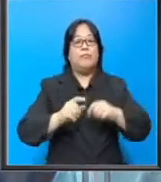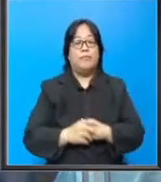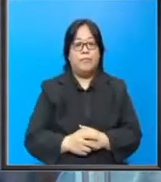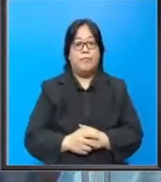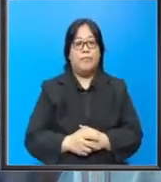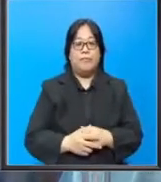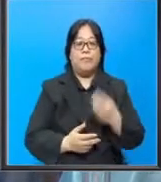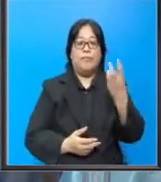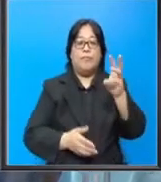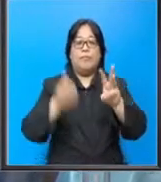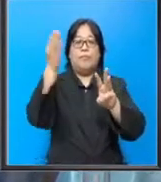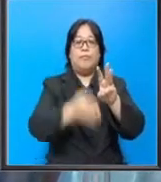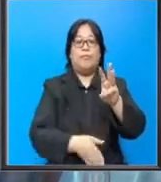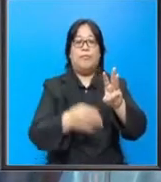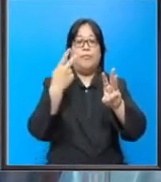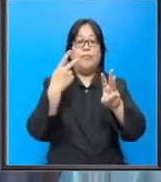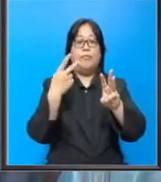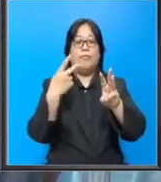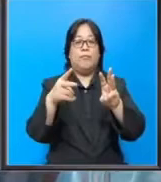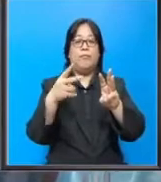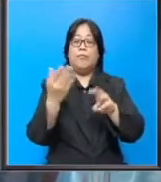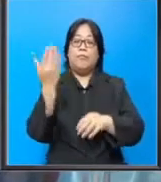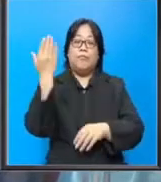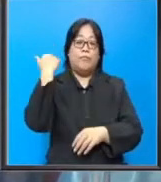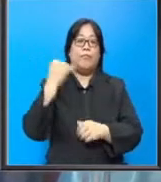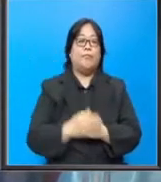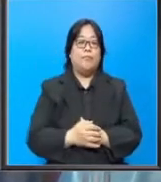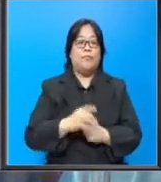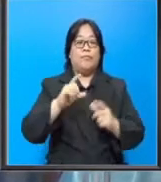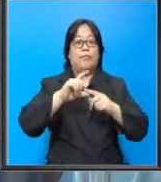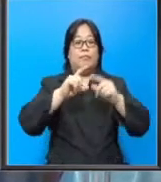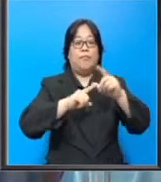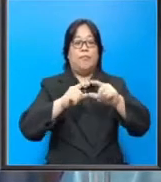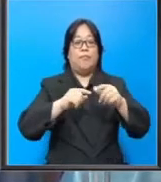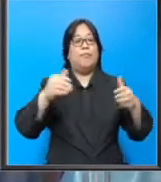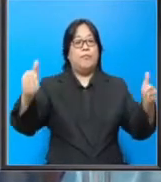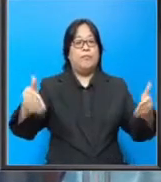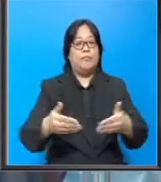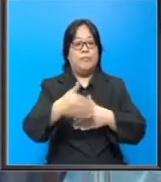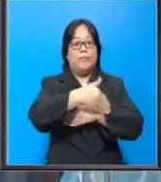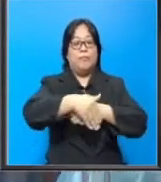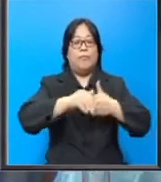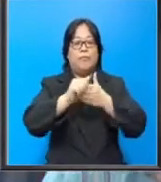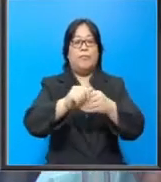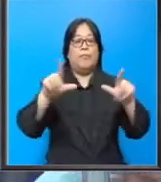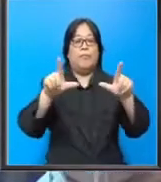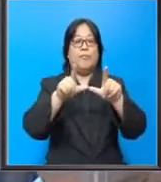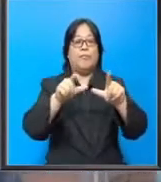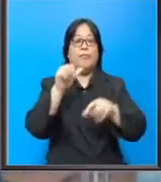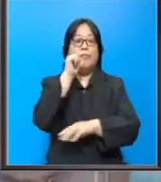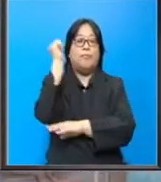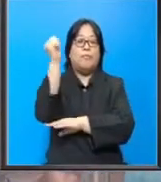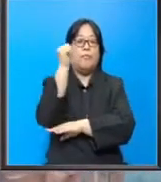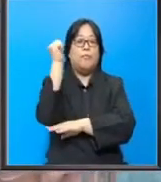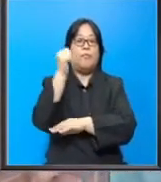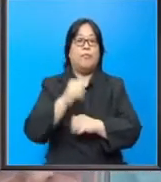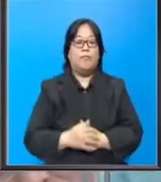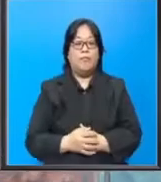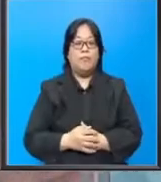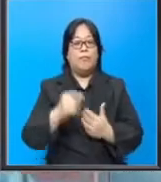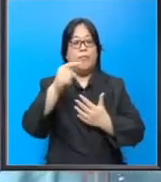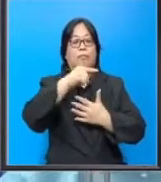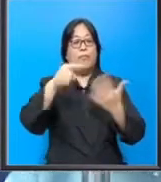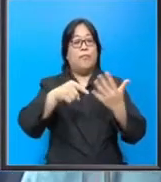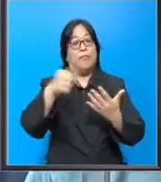pada 16 November yang lalu di BCL memperkenalkan garis panduan baru lesshin minuman keras yang